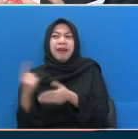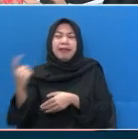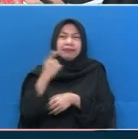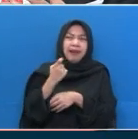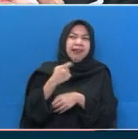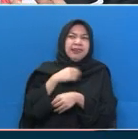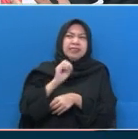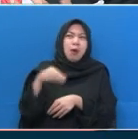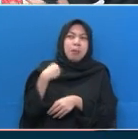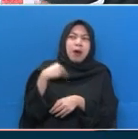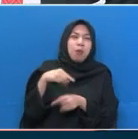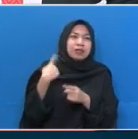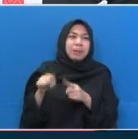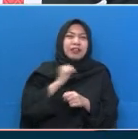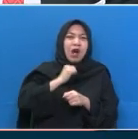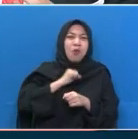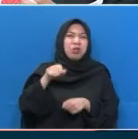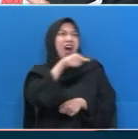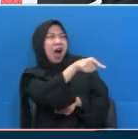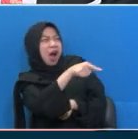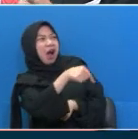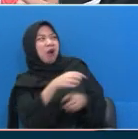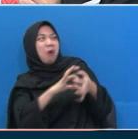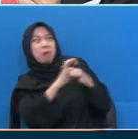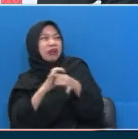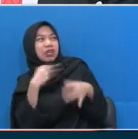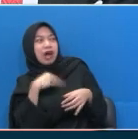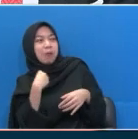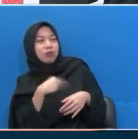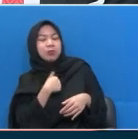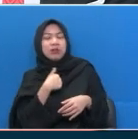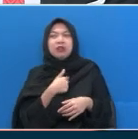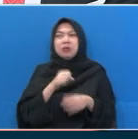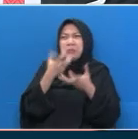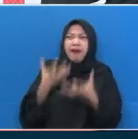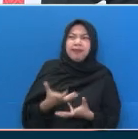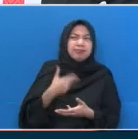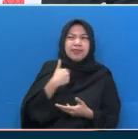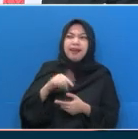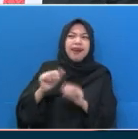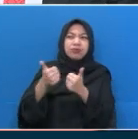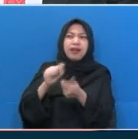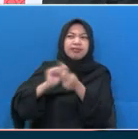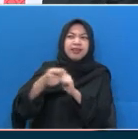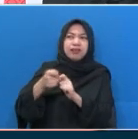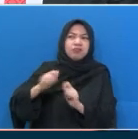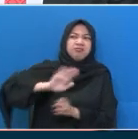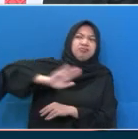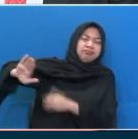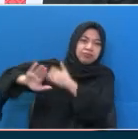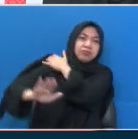dikira tidak kooperatif sehingga akhirnya itu menjadi salah satu poin keberatan mereka ya betul